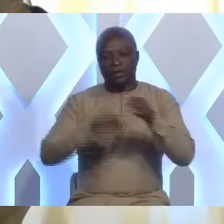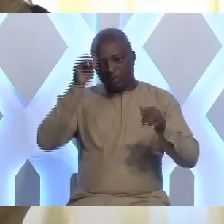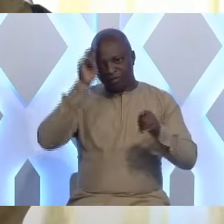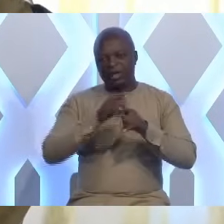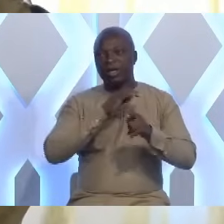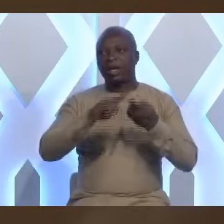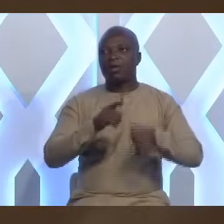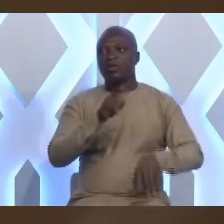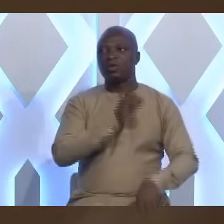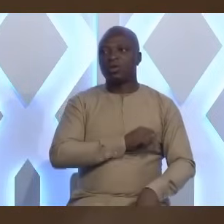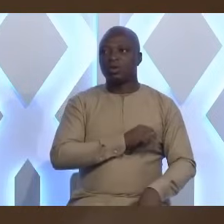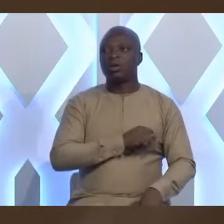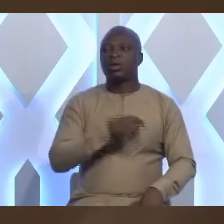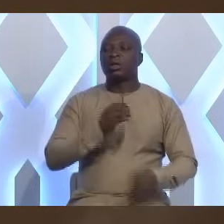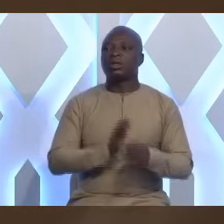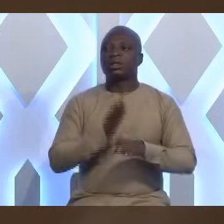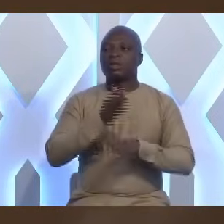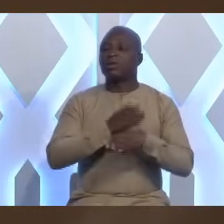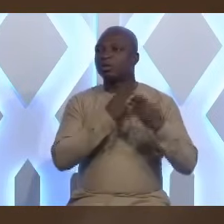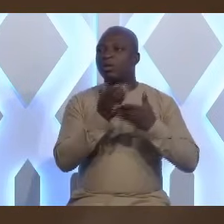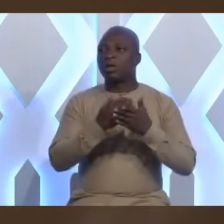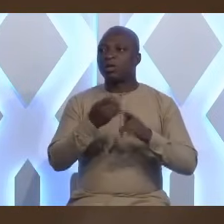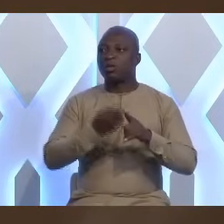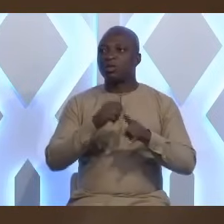du Togo, qui traverse depuis quelques mois une